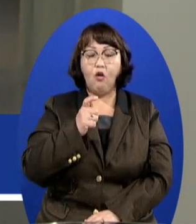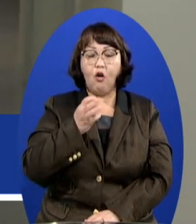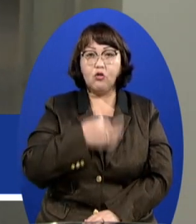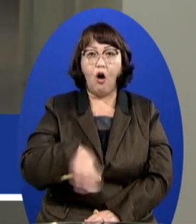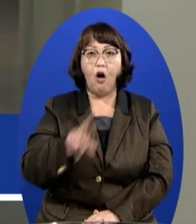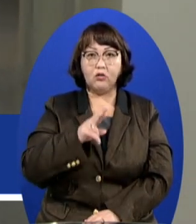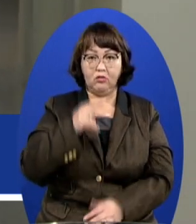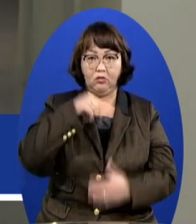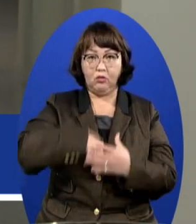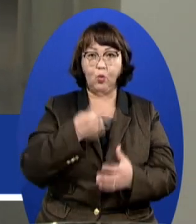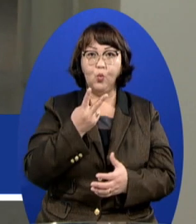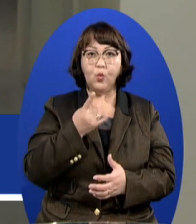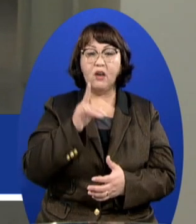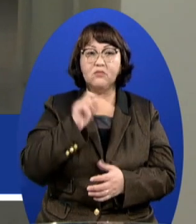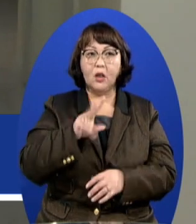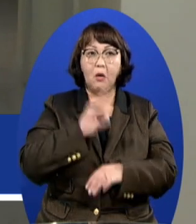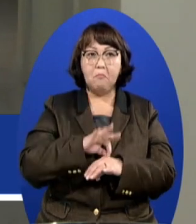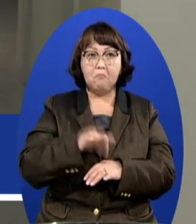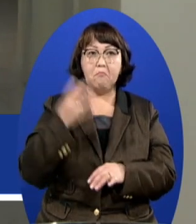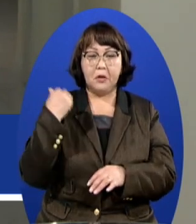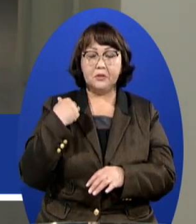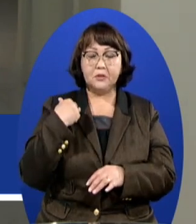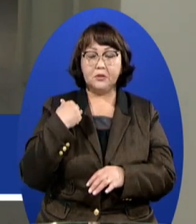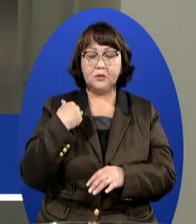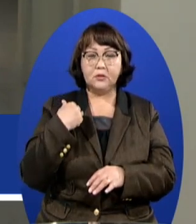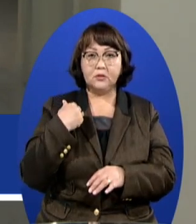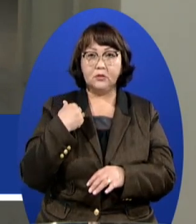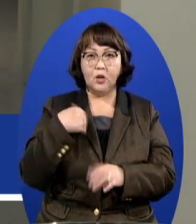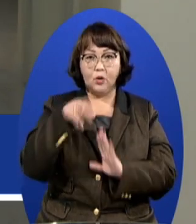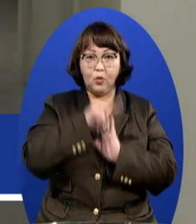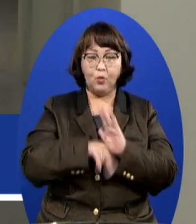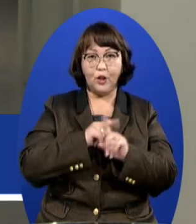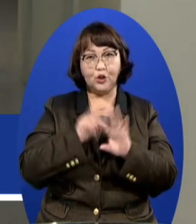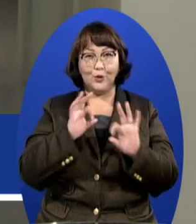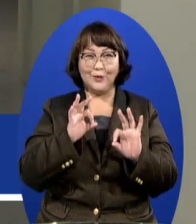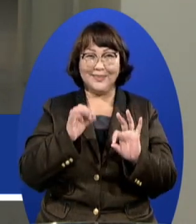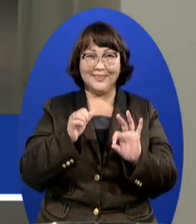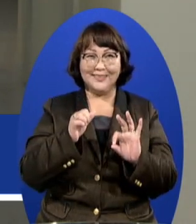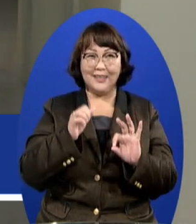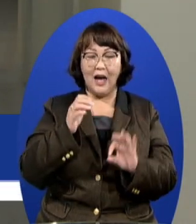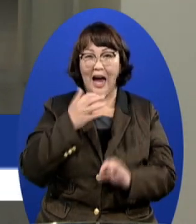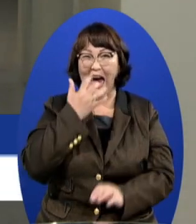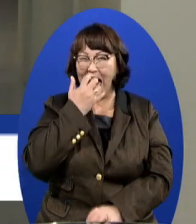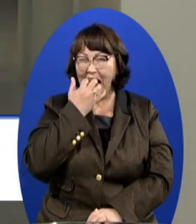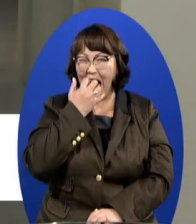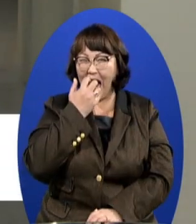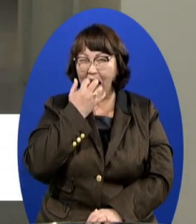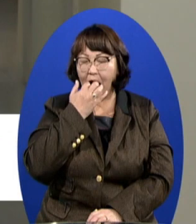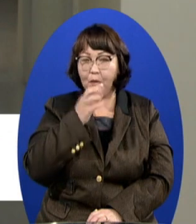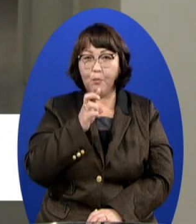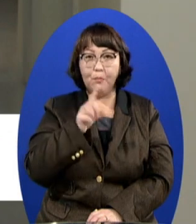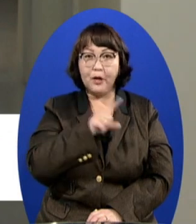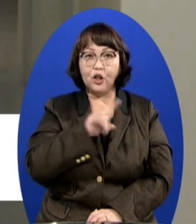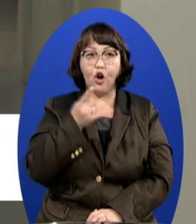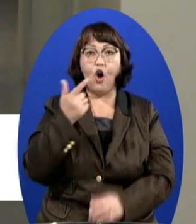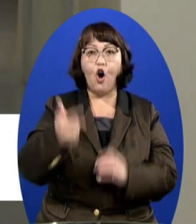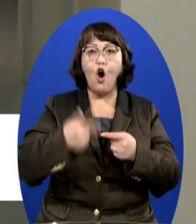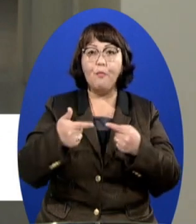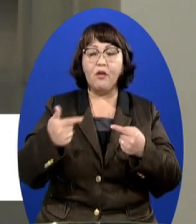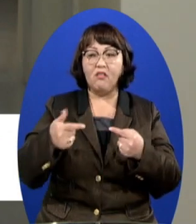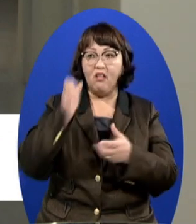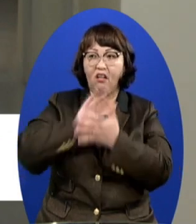байжгаад за тэгээд эмчлэгдэж явжгаад өөрөө дэглэмэй бариагүй бэлэн гом маш их хэргэлдэг. Халууногоотой хоол их идэхээс болоод хотоод